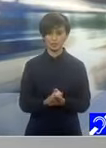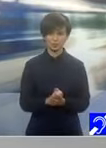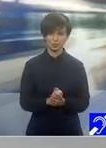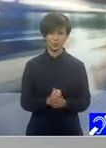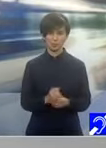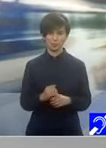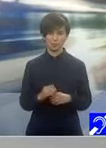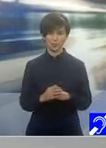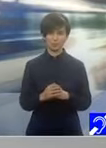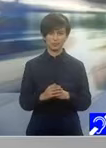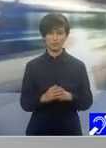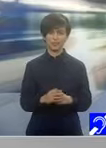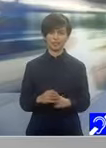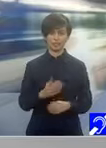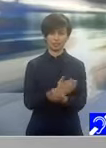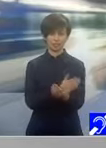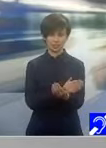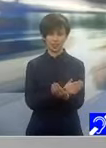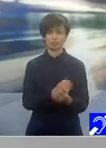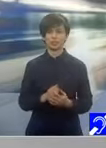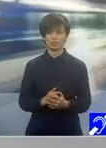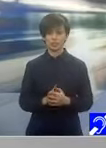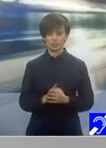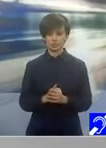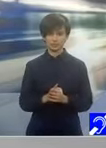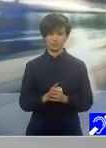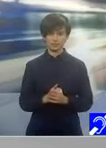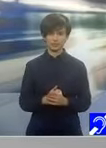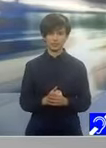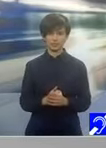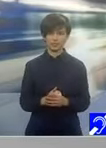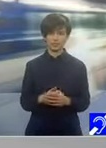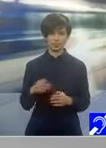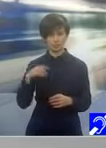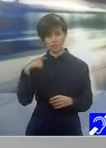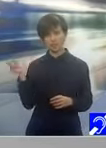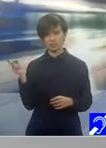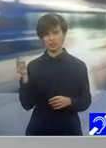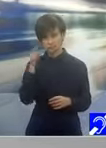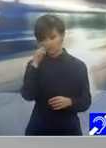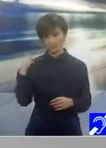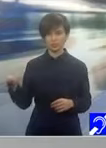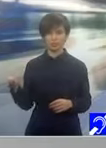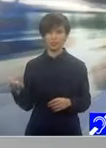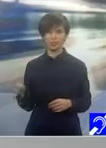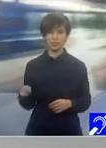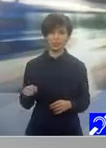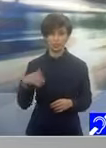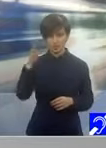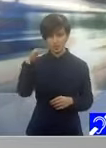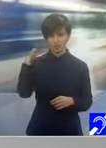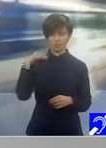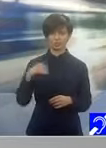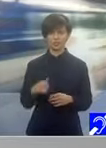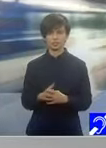niște traforaje din lemn. Ori de aceea trebuie să renunțăm la ceea ce era astăzi și să refacem exact